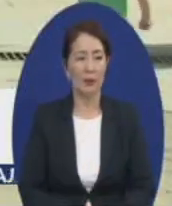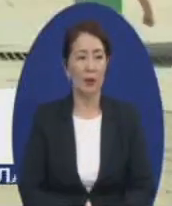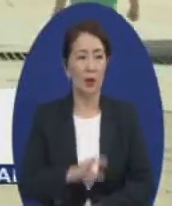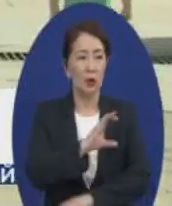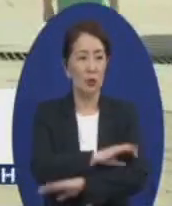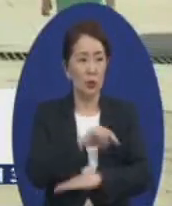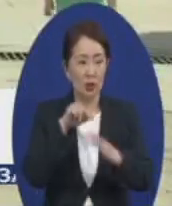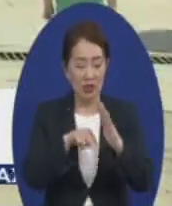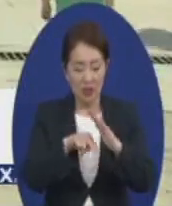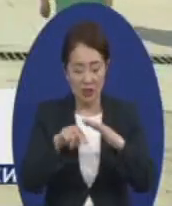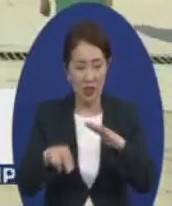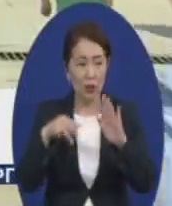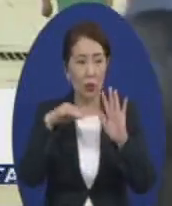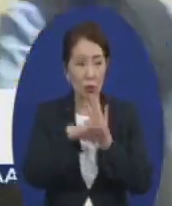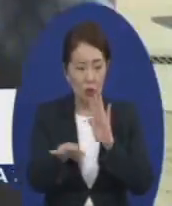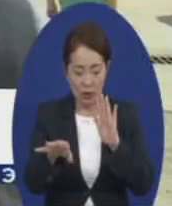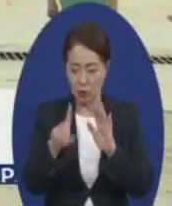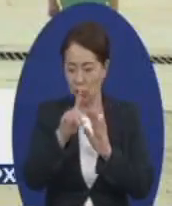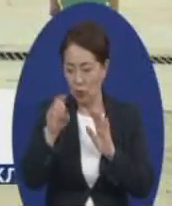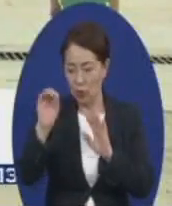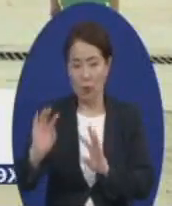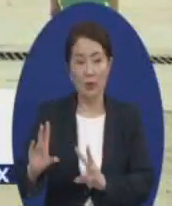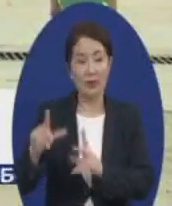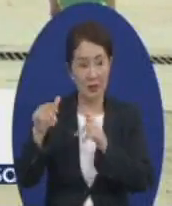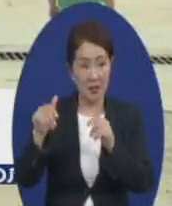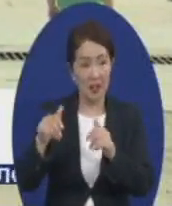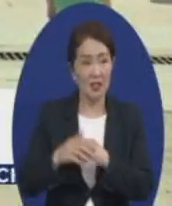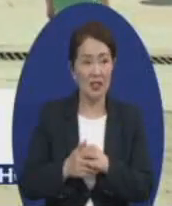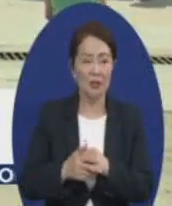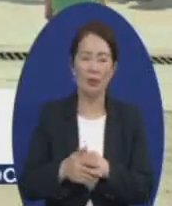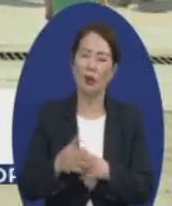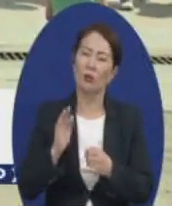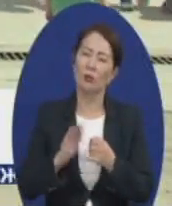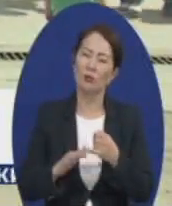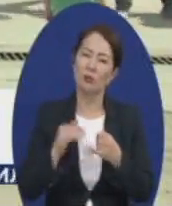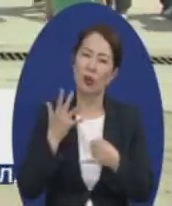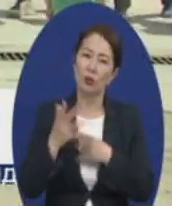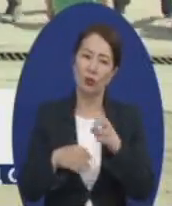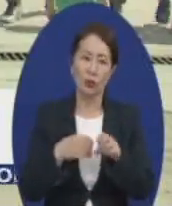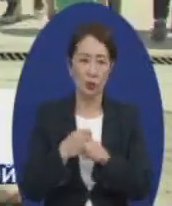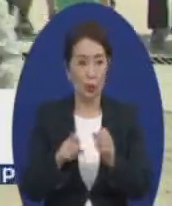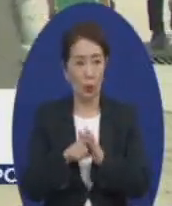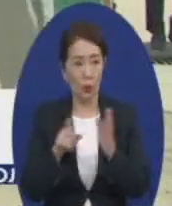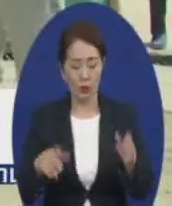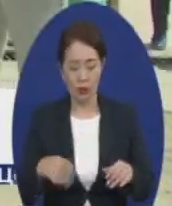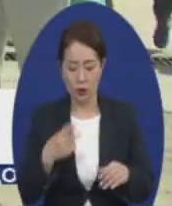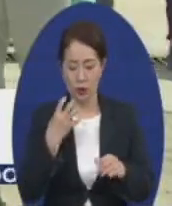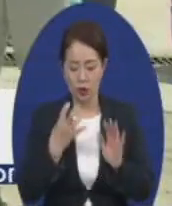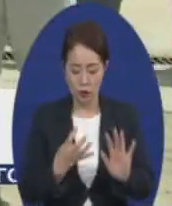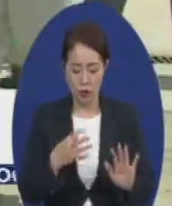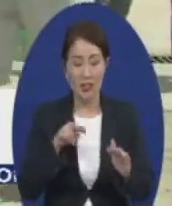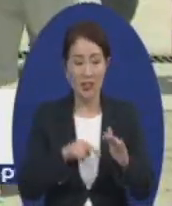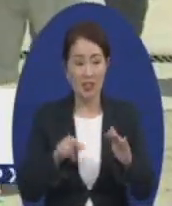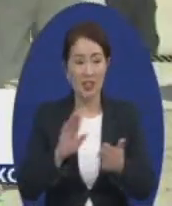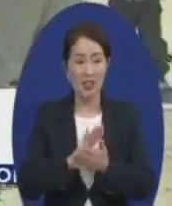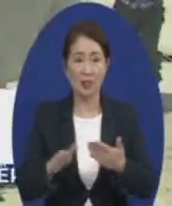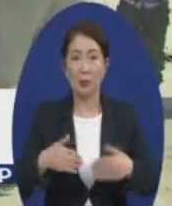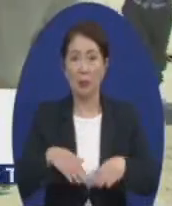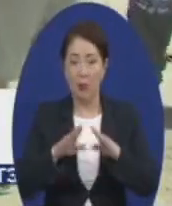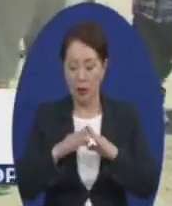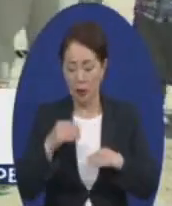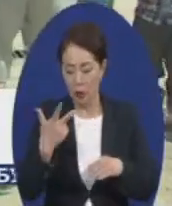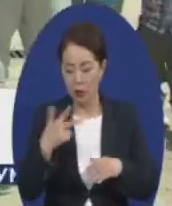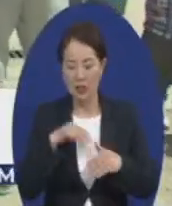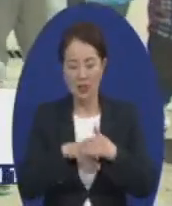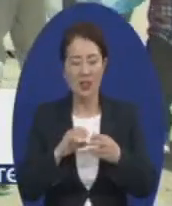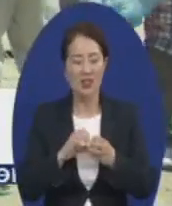Сургууль цэцэрлэгийн бол өртөөж 100 бол дээшилсэн байгаа. Одоо сүүлийн ихэд 5 жилийн хугацаанд бол 9 цэцэрлэгчээр байгуулж энэ жил ихэд 3 цэцэрлэг шинээр